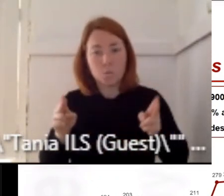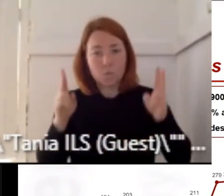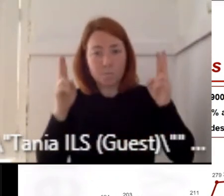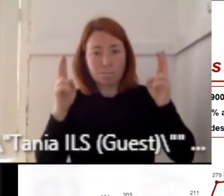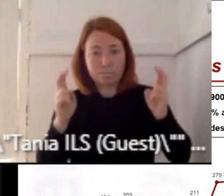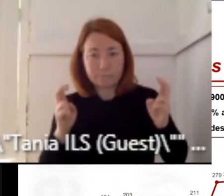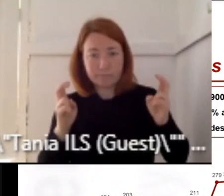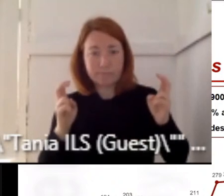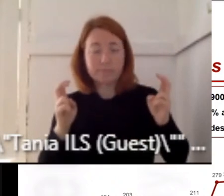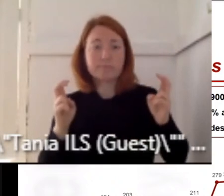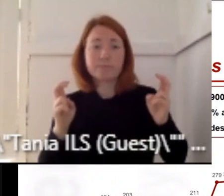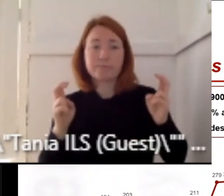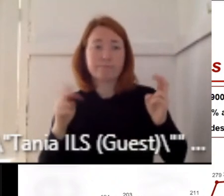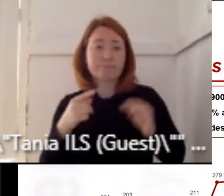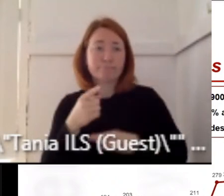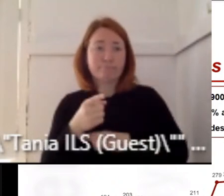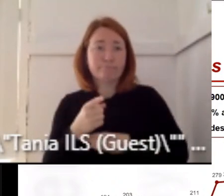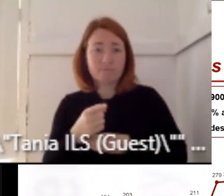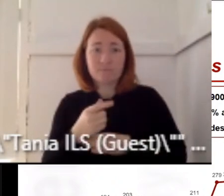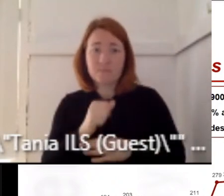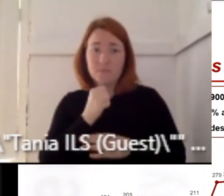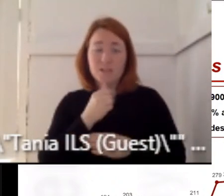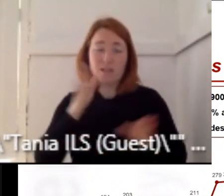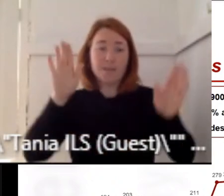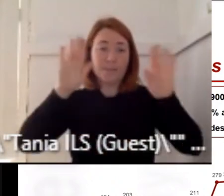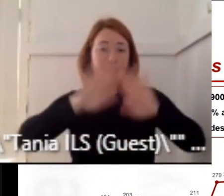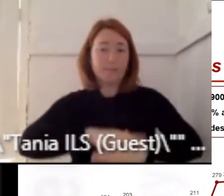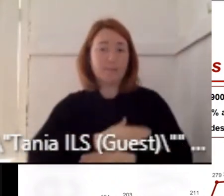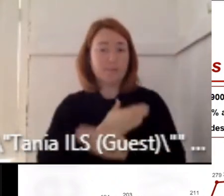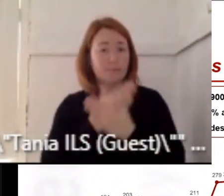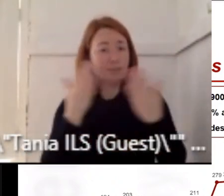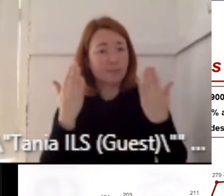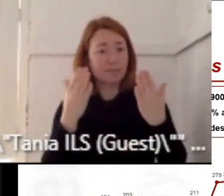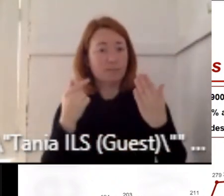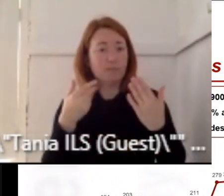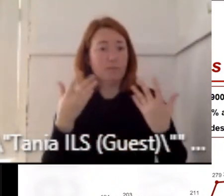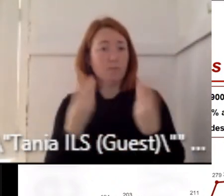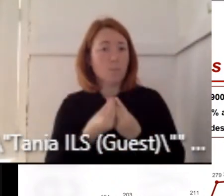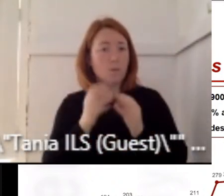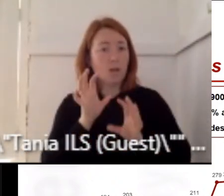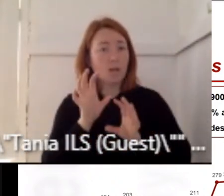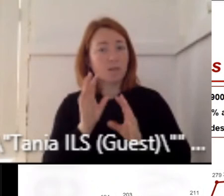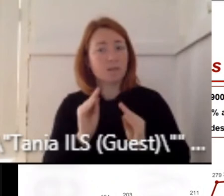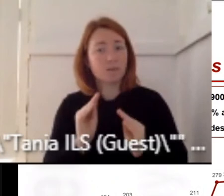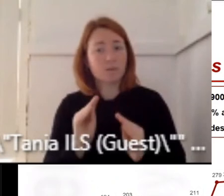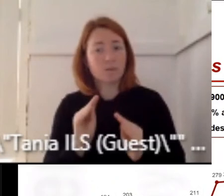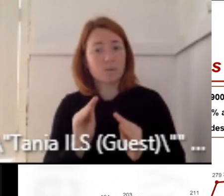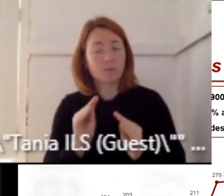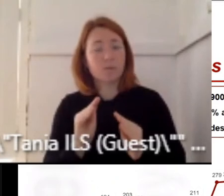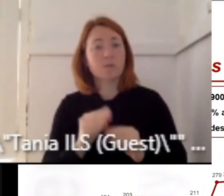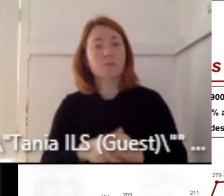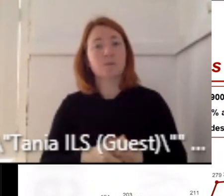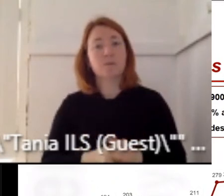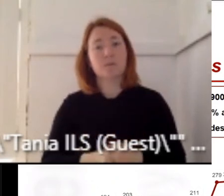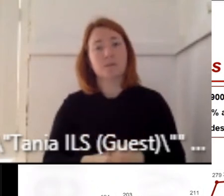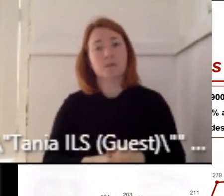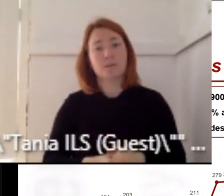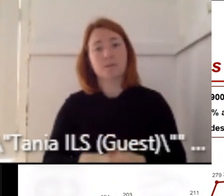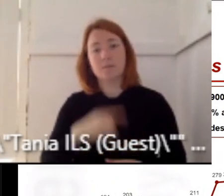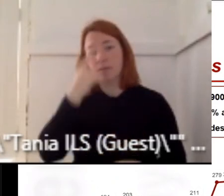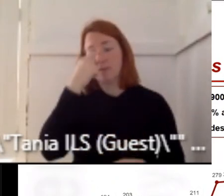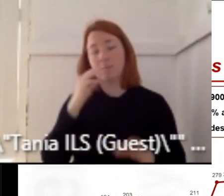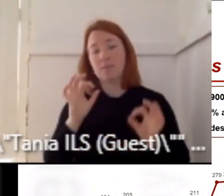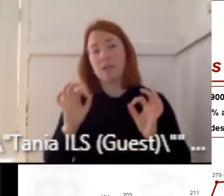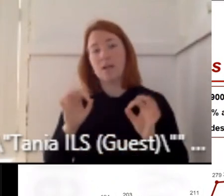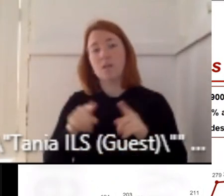forçosa i pràcticament les 24 hores del dia doncs, amb els seus agressors. A les llars no teníem tots i totes molt aquesta imatge de les llars com